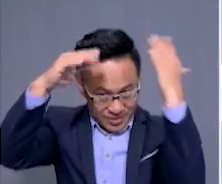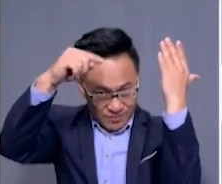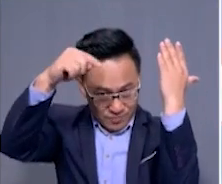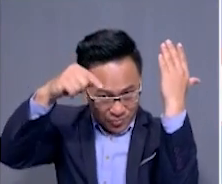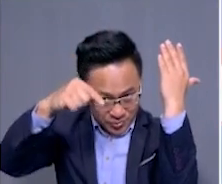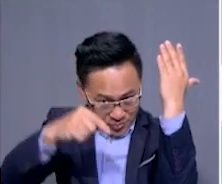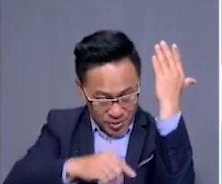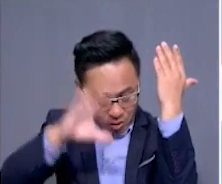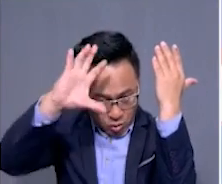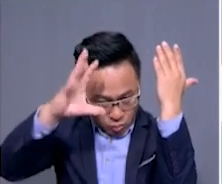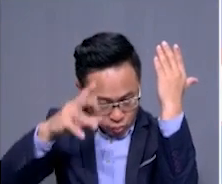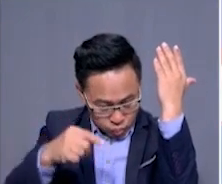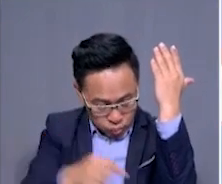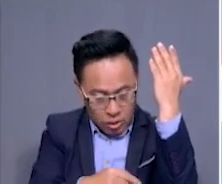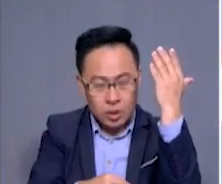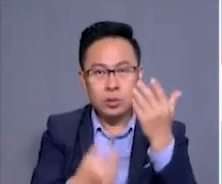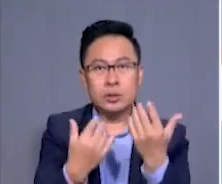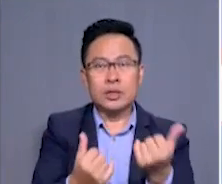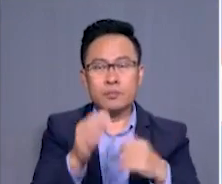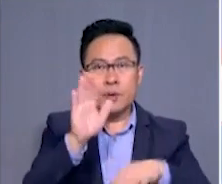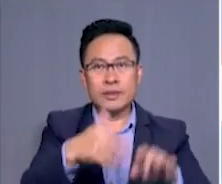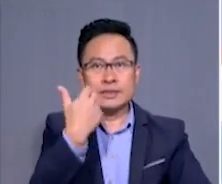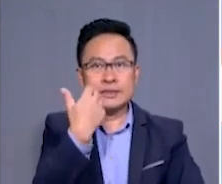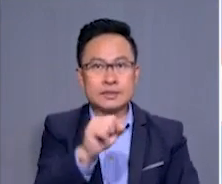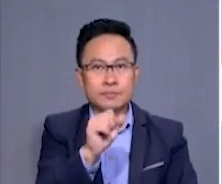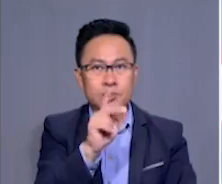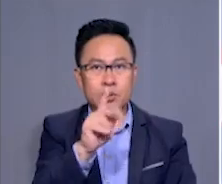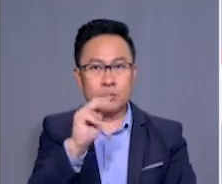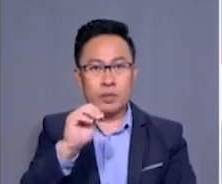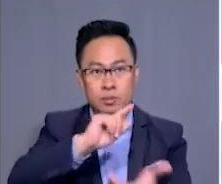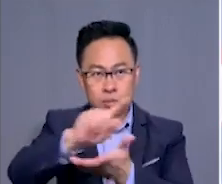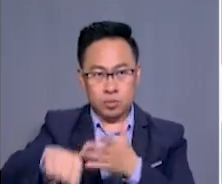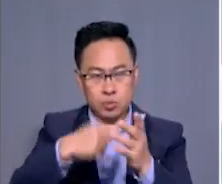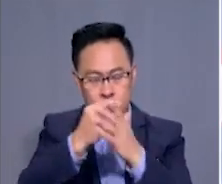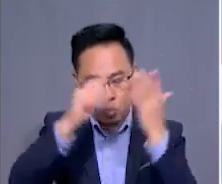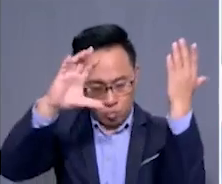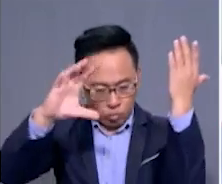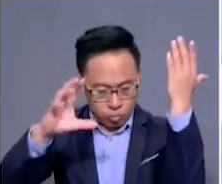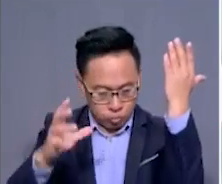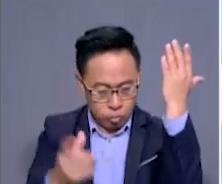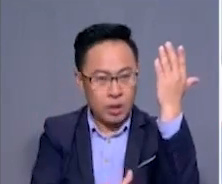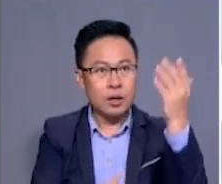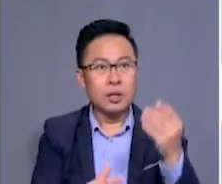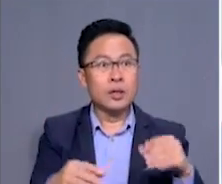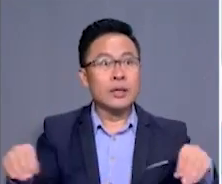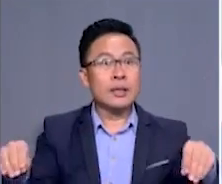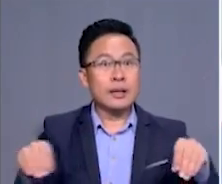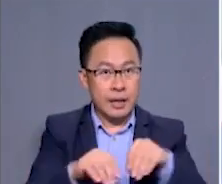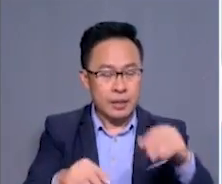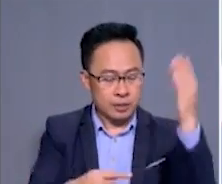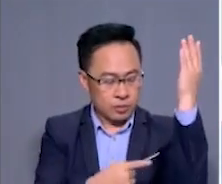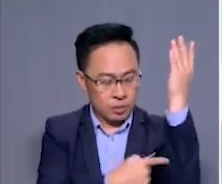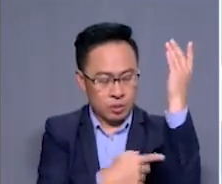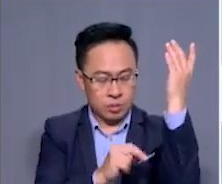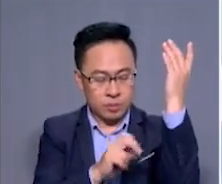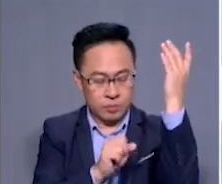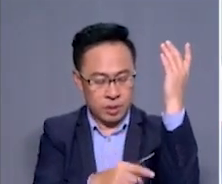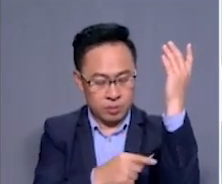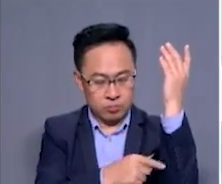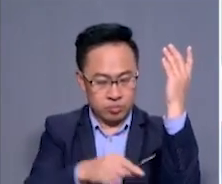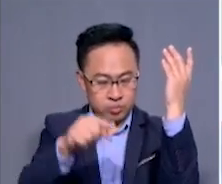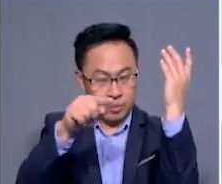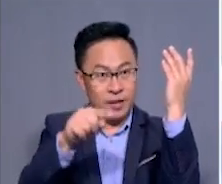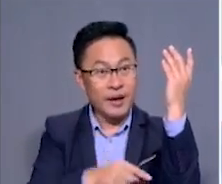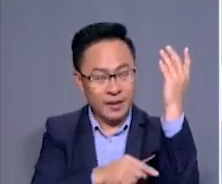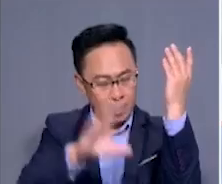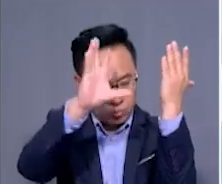าณ10กิโลเมตรต่อชั่วโมงนะครับก็เข้าสู่ในแนวของจังหวัดนครศรีธรรมราชห่าง